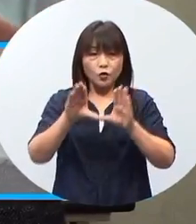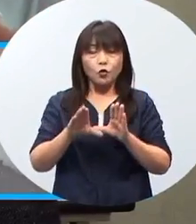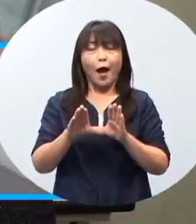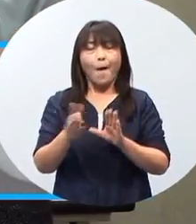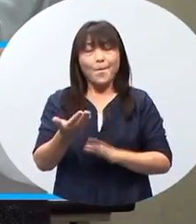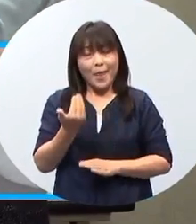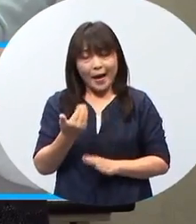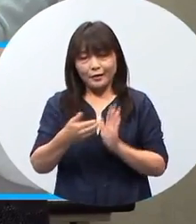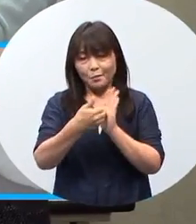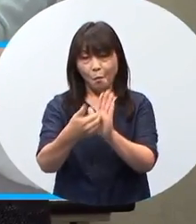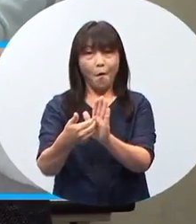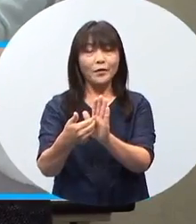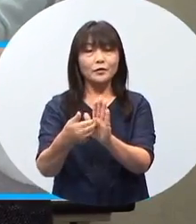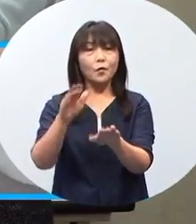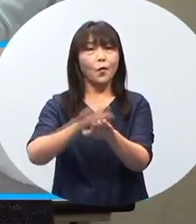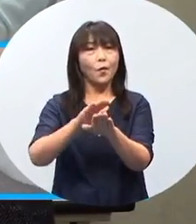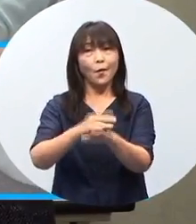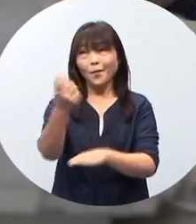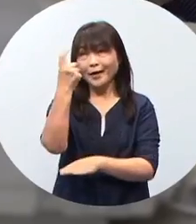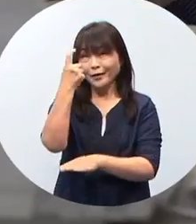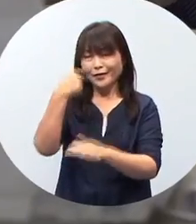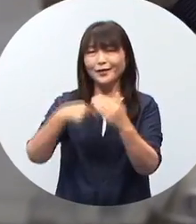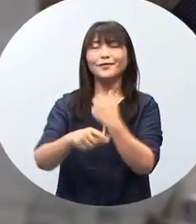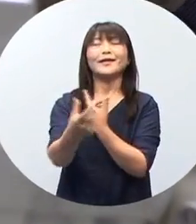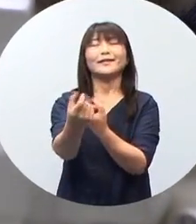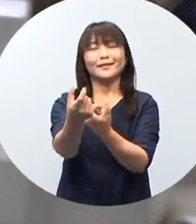くれるということなんですね。 はい、